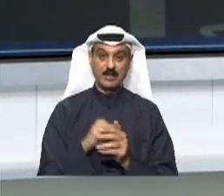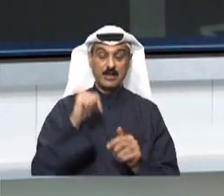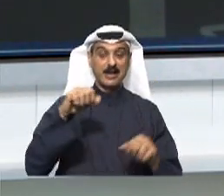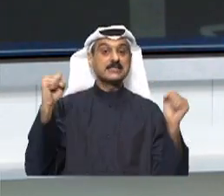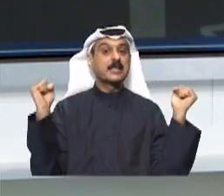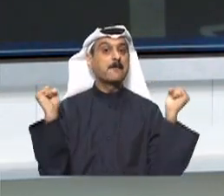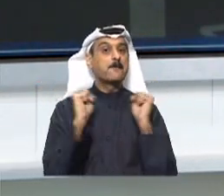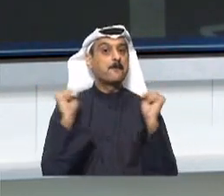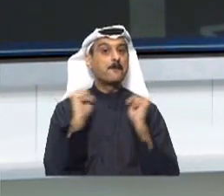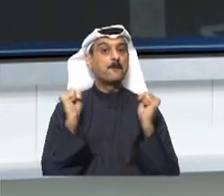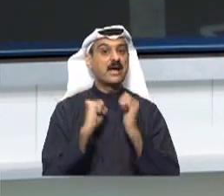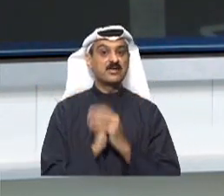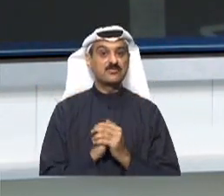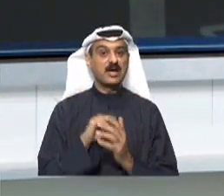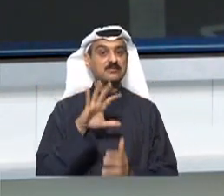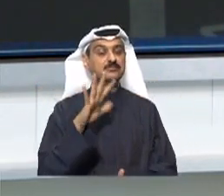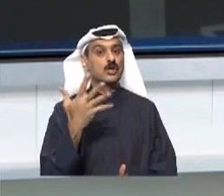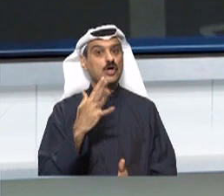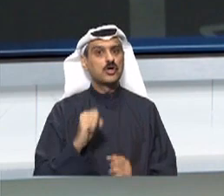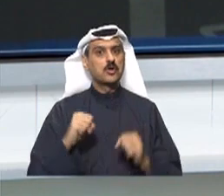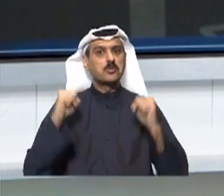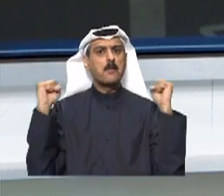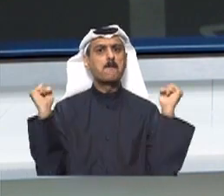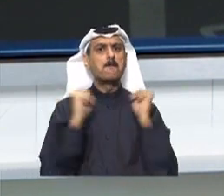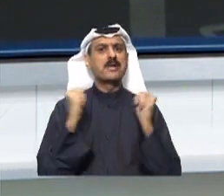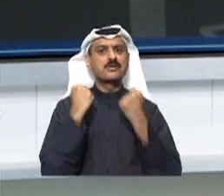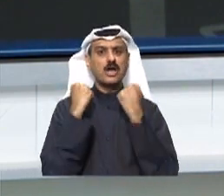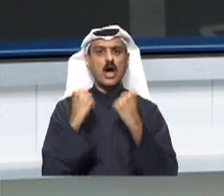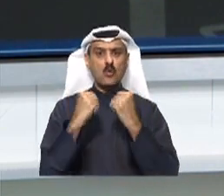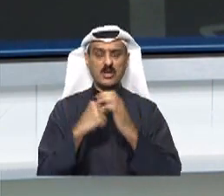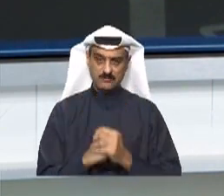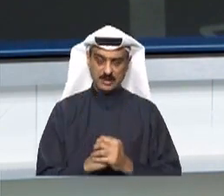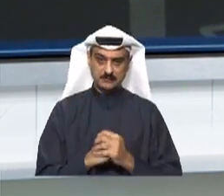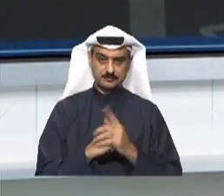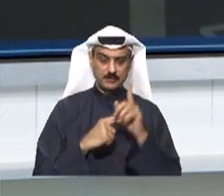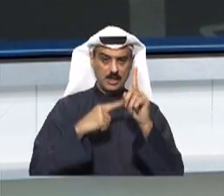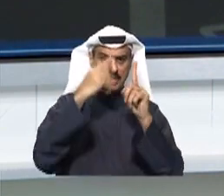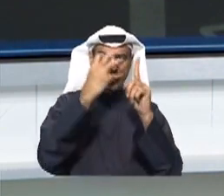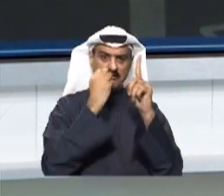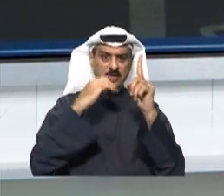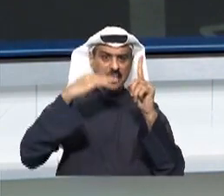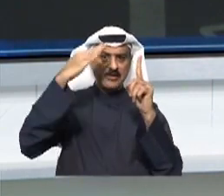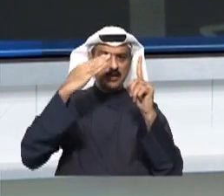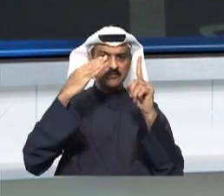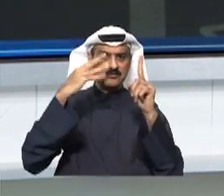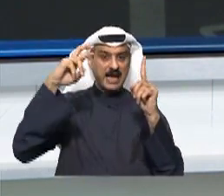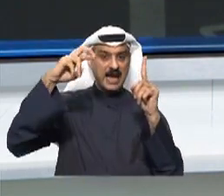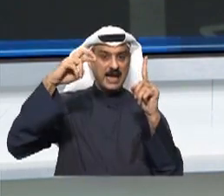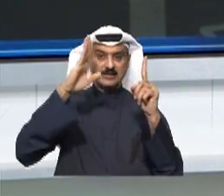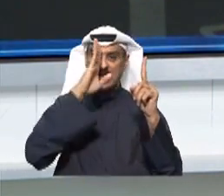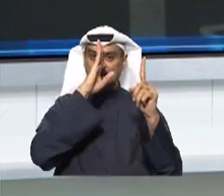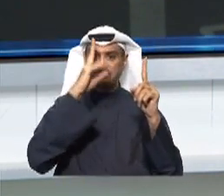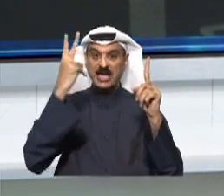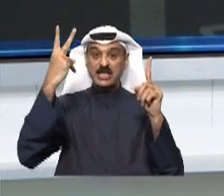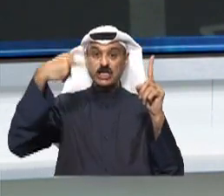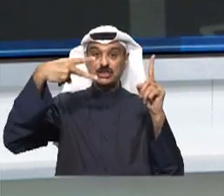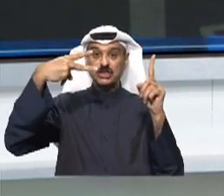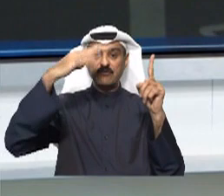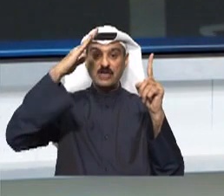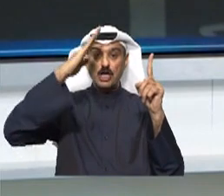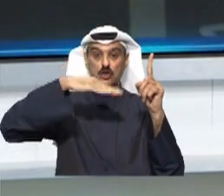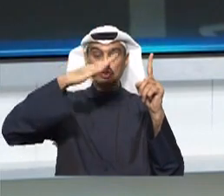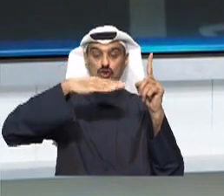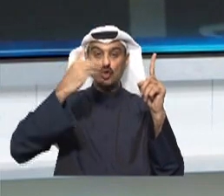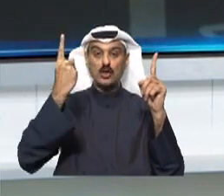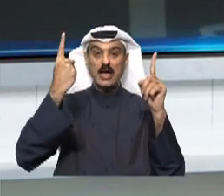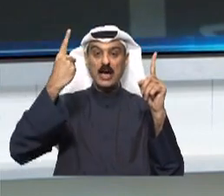باردة وأحيانا قد تكون شديدة البرودة. العظمى راح تتفاوت ما بين يوم الأحد والأثنين إلى 20 درجة مئوية، والصغرى 10